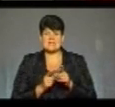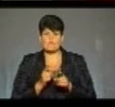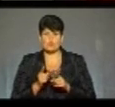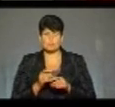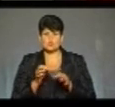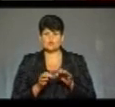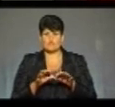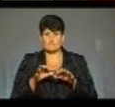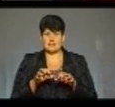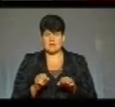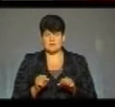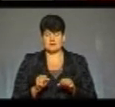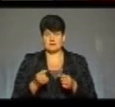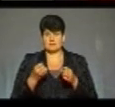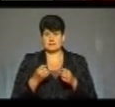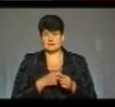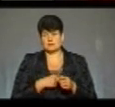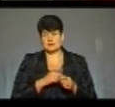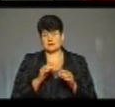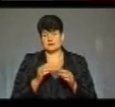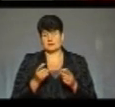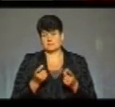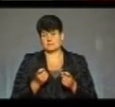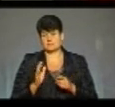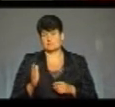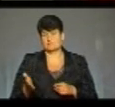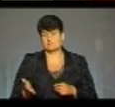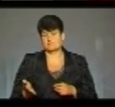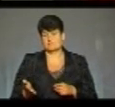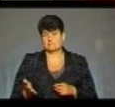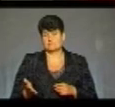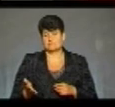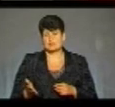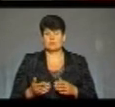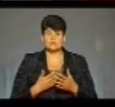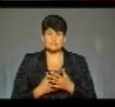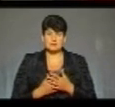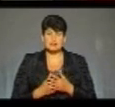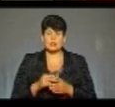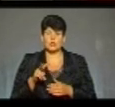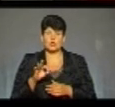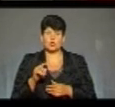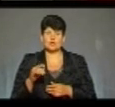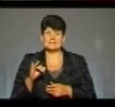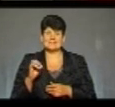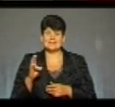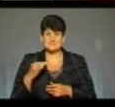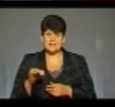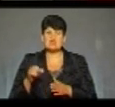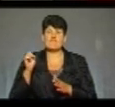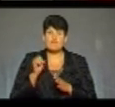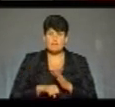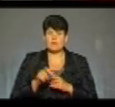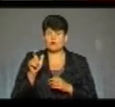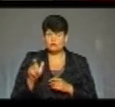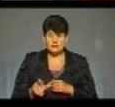влади просто депутати будуть притягуватися. Бо навіть, скажімо, Лозинський, який вбив людину, не